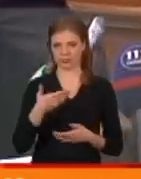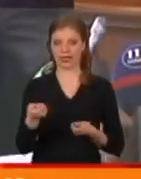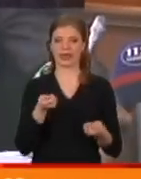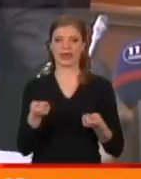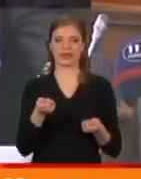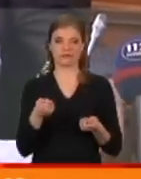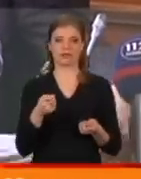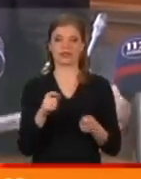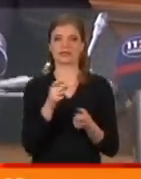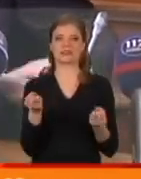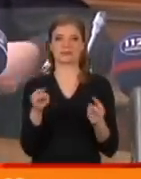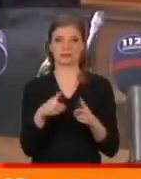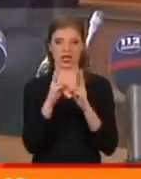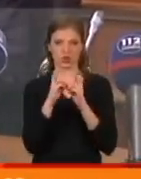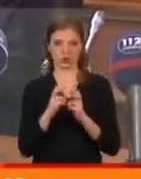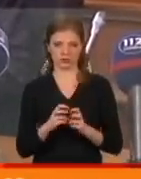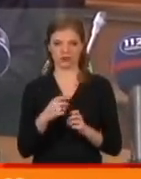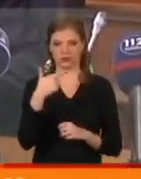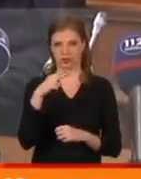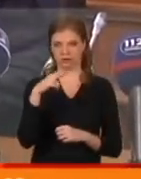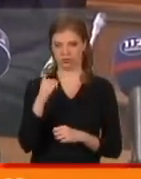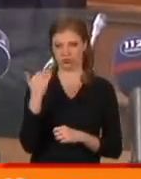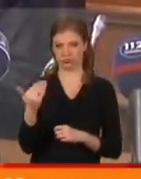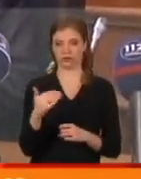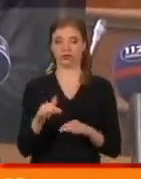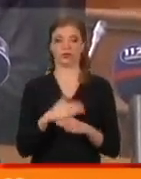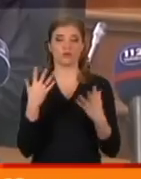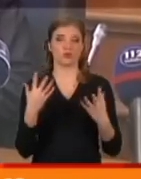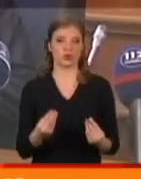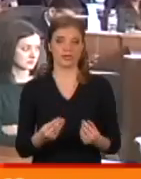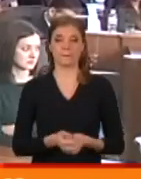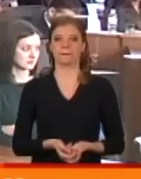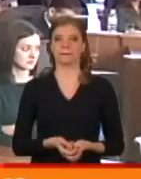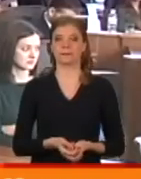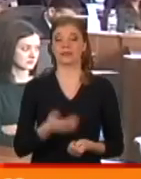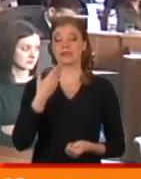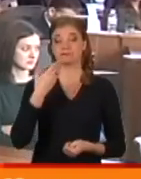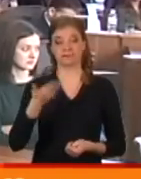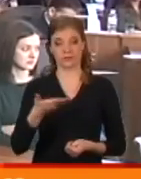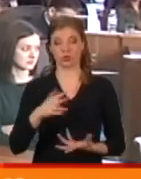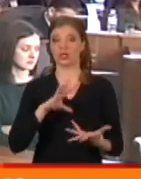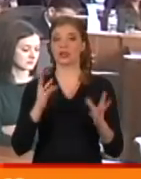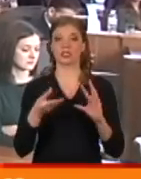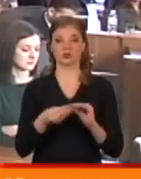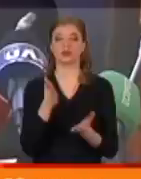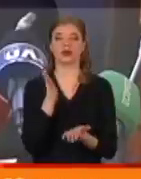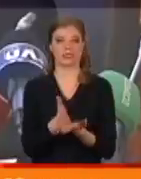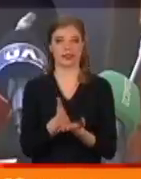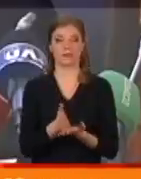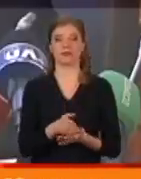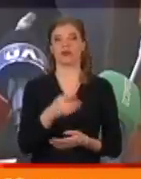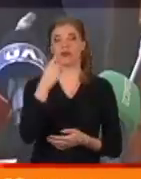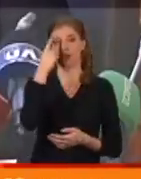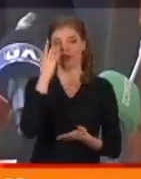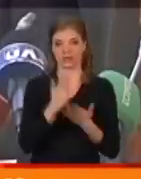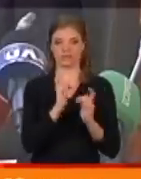керівник управління спеціальних розслідувань ГПУ. Доброго дня, шановні присутні. Звітує, результати є. Повідомлено